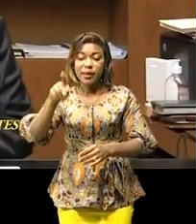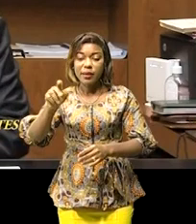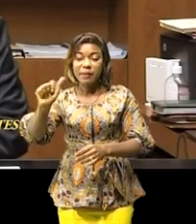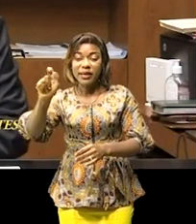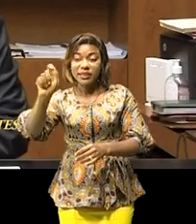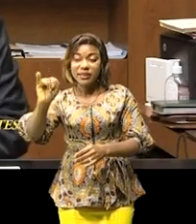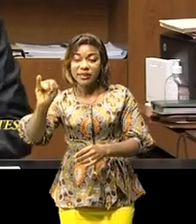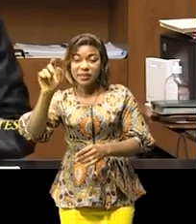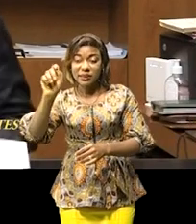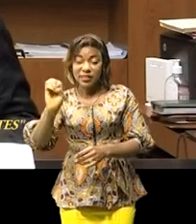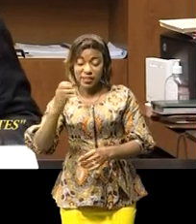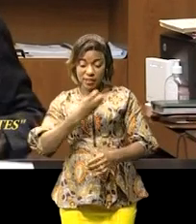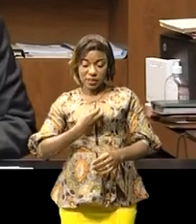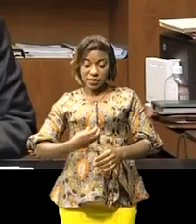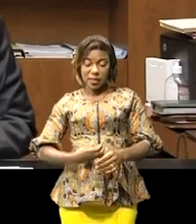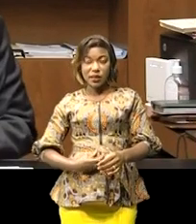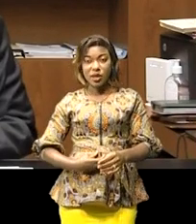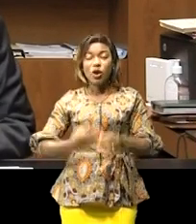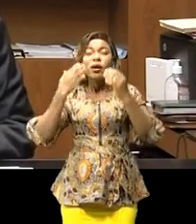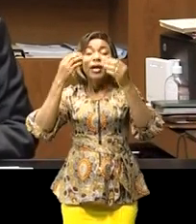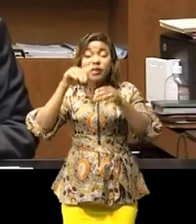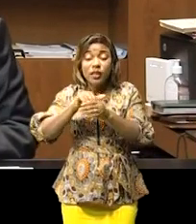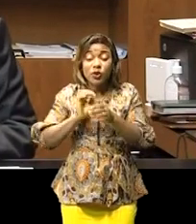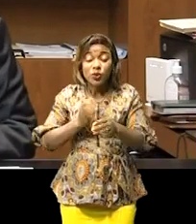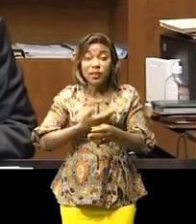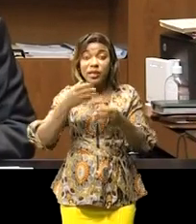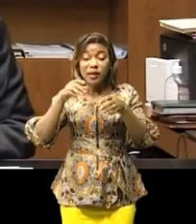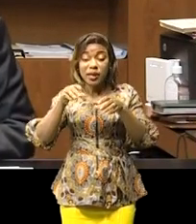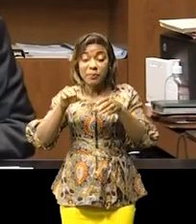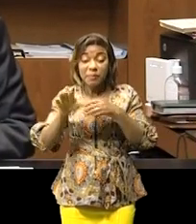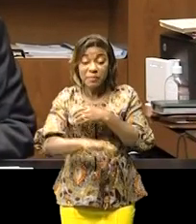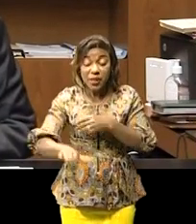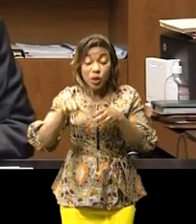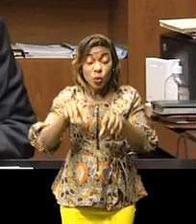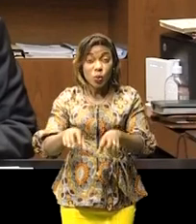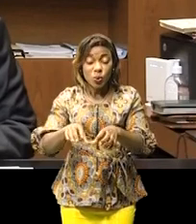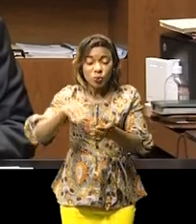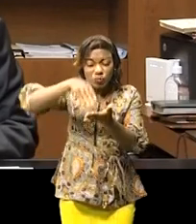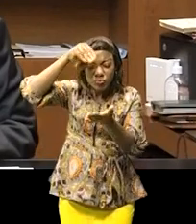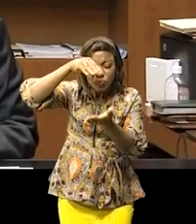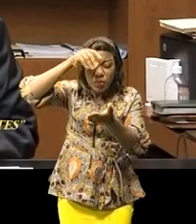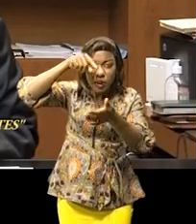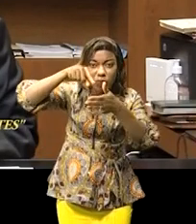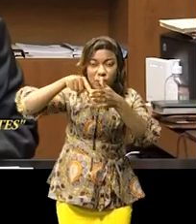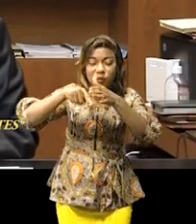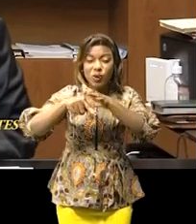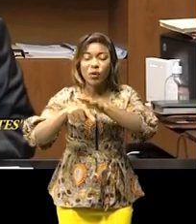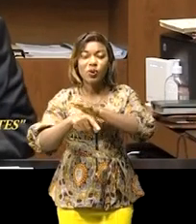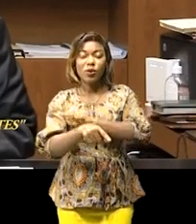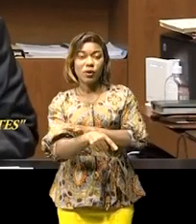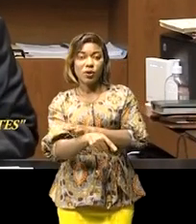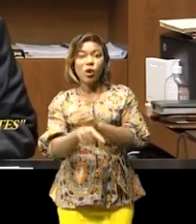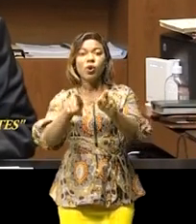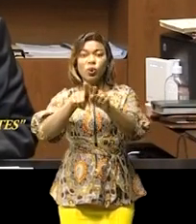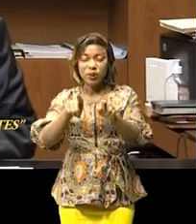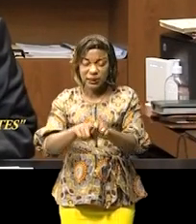dénombrés connaissent leur statut sérologique. Dans notre pays, la RDC, des études éparses font état d'un taux de prévalence